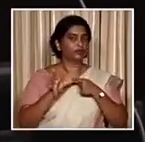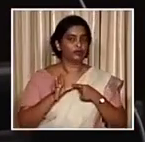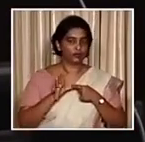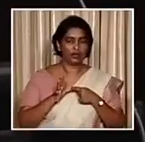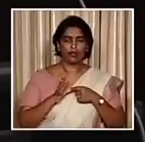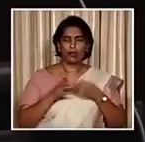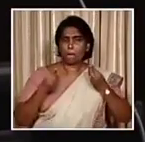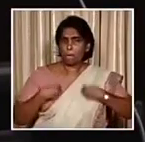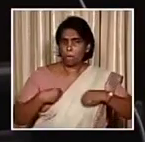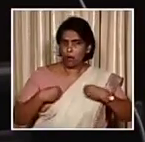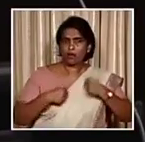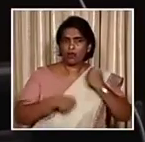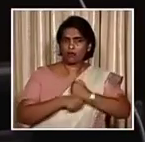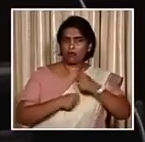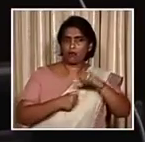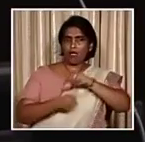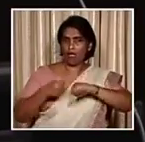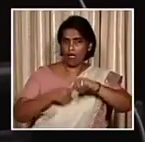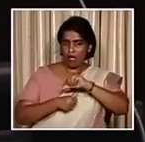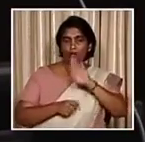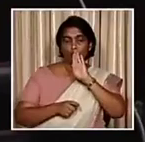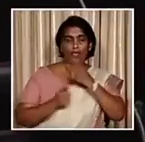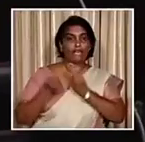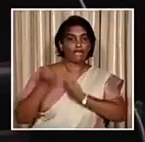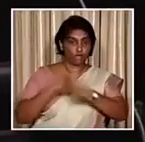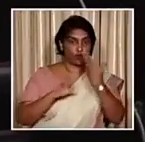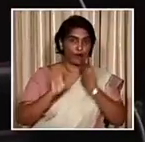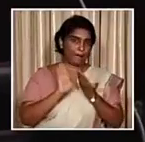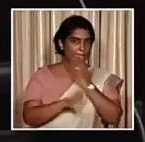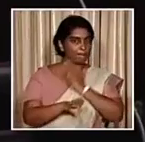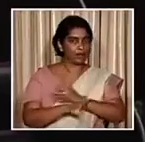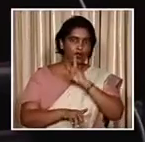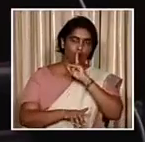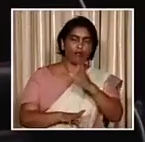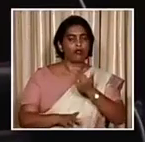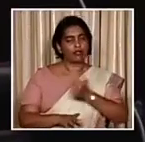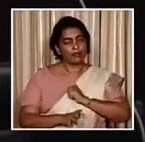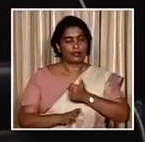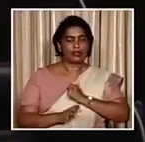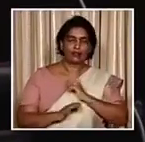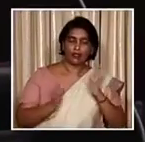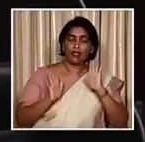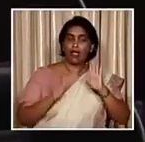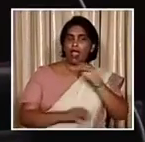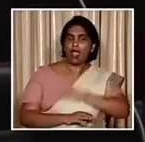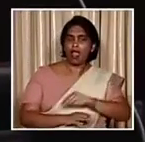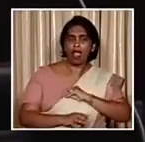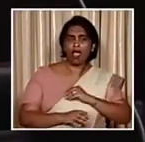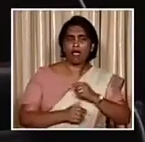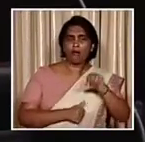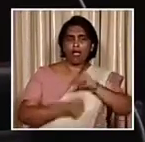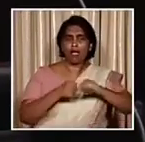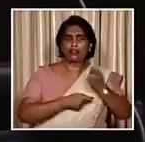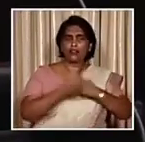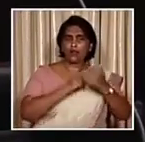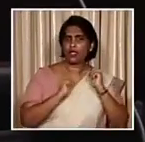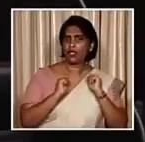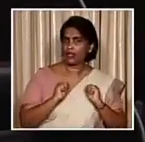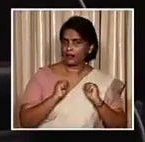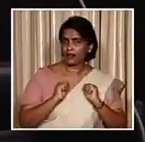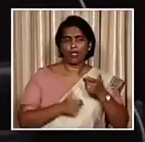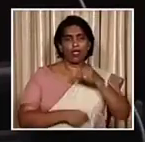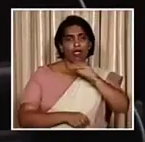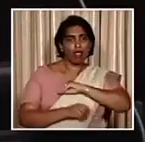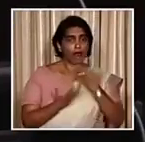පාඩු ලබන රාජ්‍ය ආයතන තමයි විකුණනවයි කියලා මීට කලින් කිව්වේ. අපි කැමතුණක් නැතත් මේ ලාභ ලබන ඒවා මොකටද විකුණන්නේ? ඊළඟට ලාභ ලබන